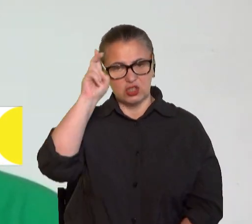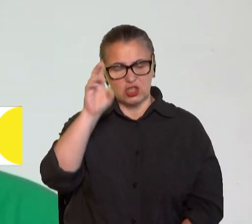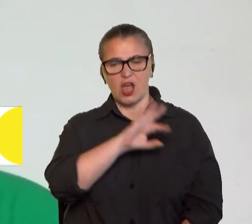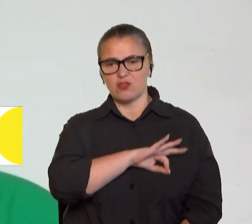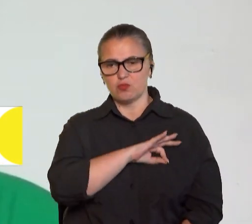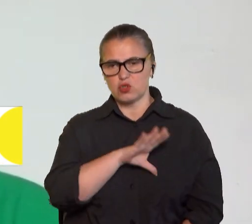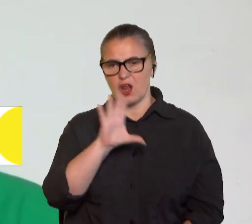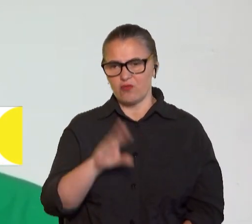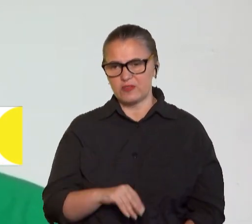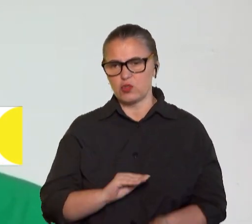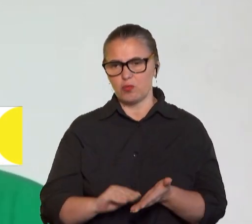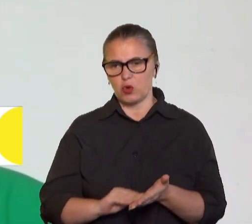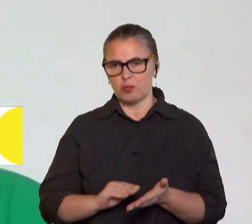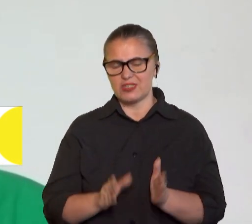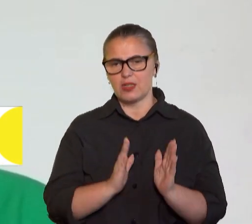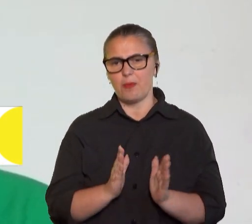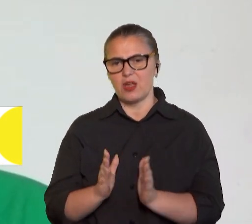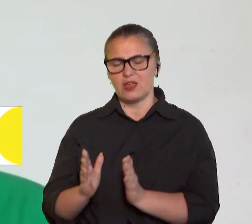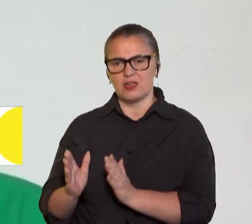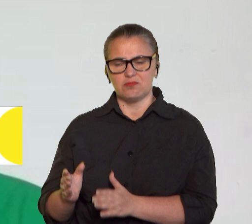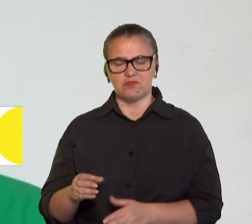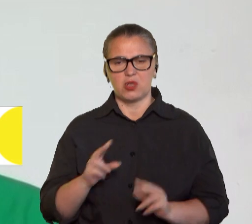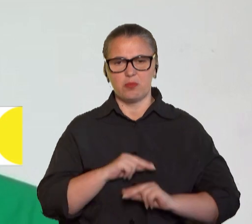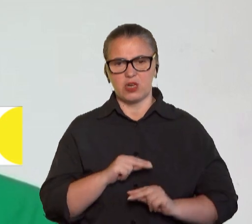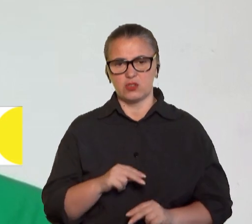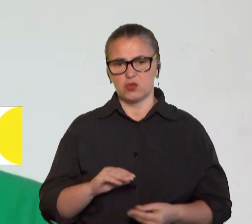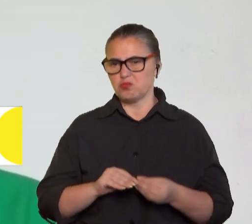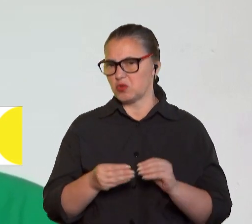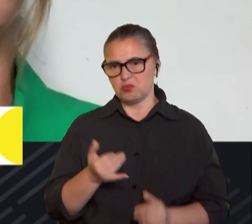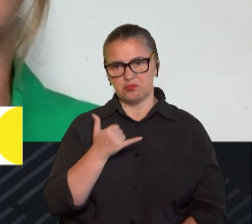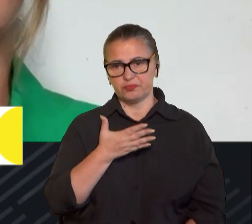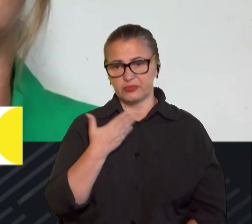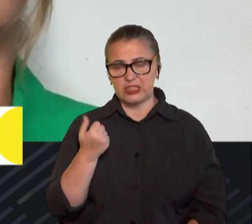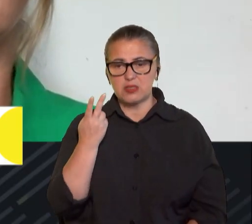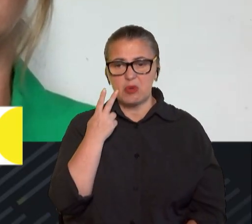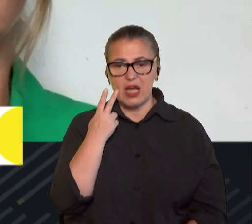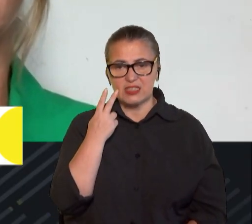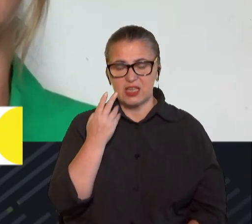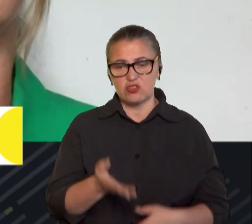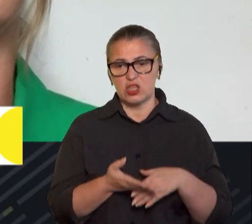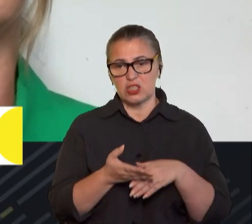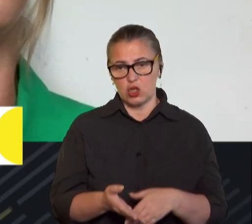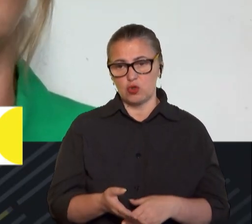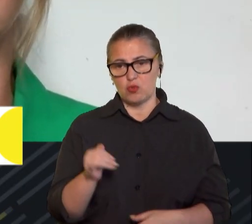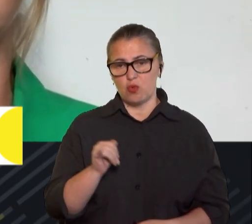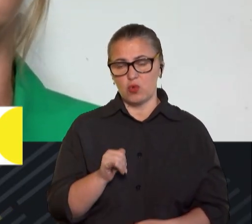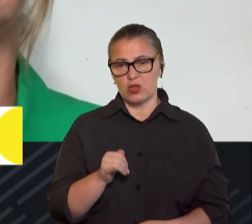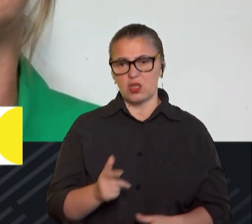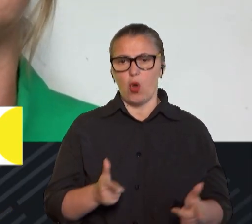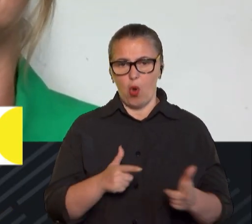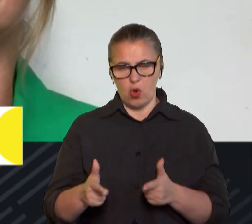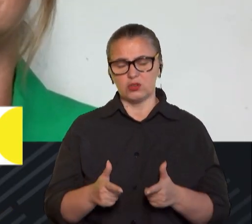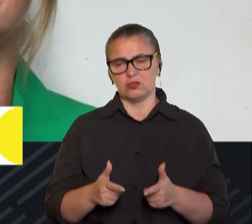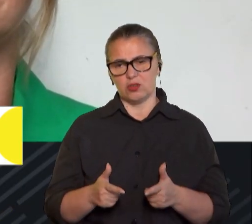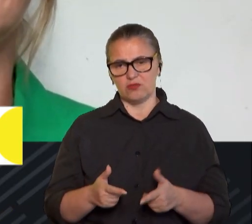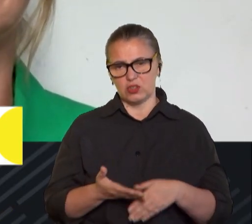всі прописані, працюють чітко. Проблем з зволікань у нас немає. Завжди на допомогу і з готовністю йдуть